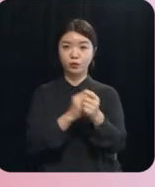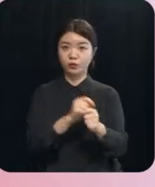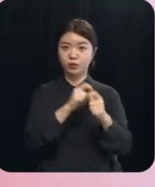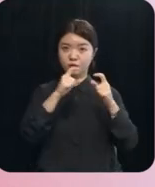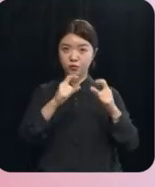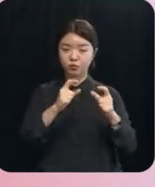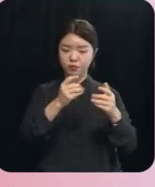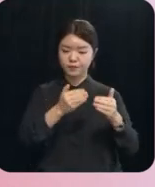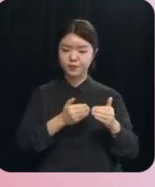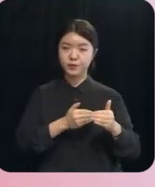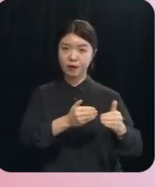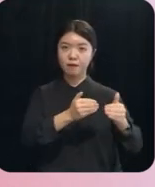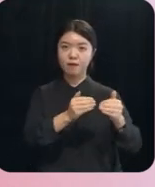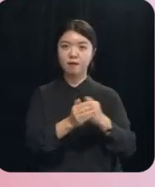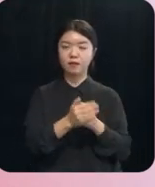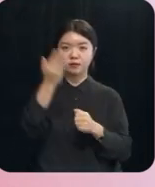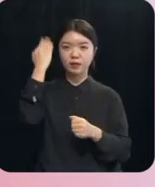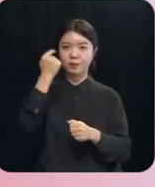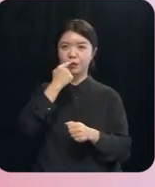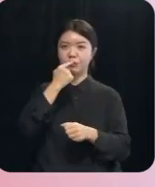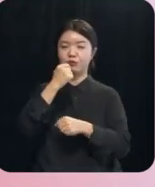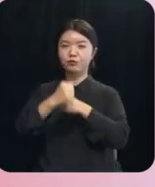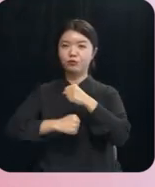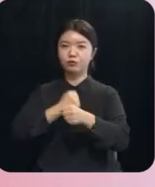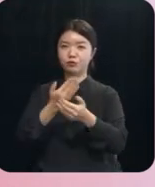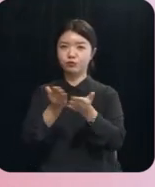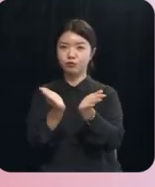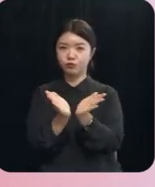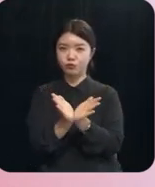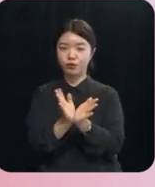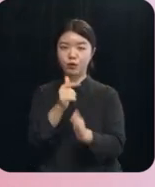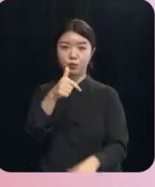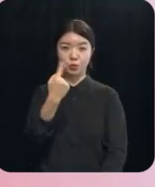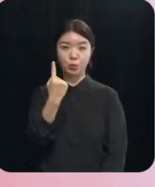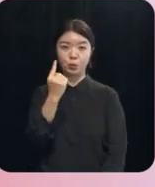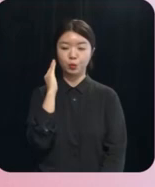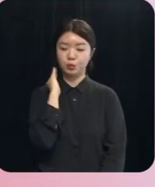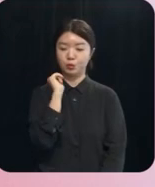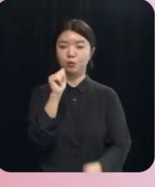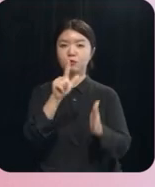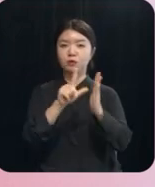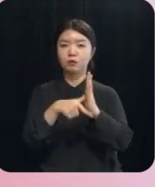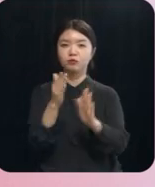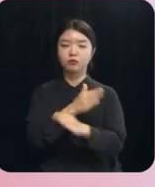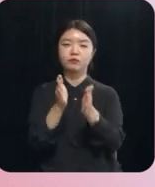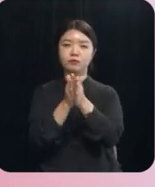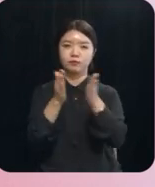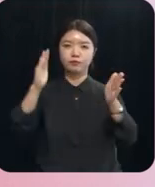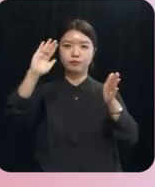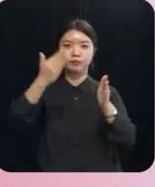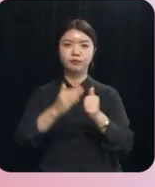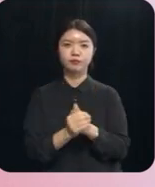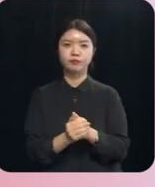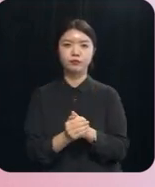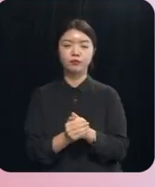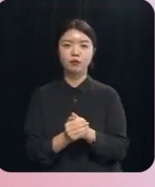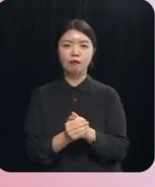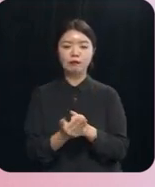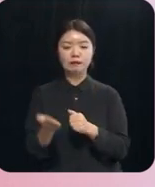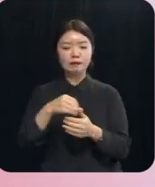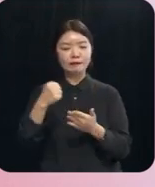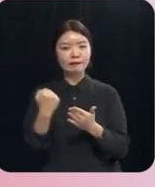제주특별자치도 시행은 지난 민주당 대통령 시절부터 시작이 됐습니다. 그런데